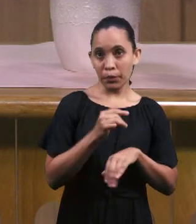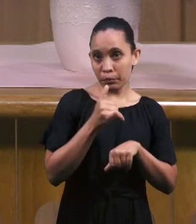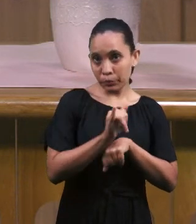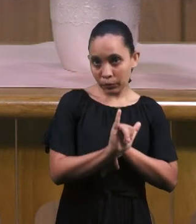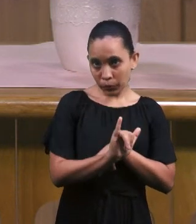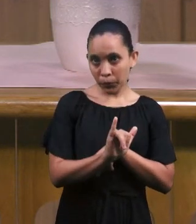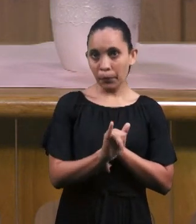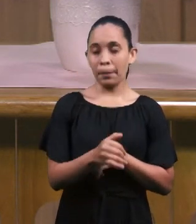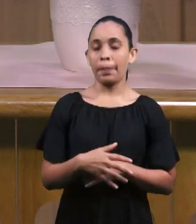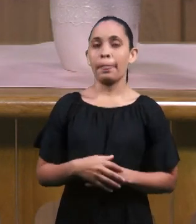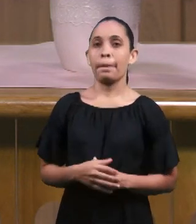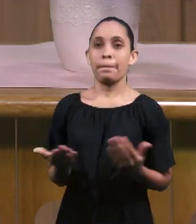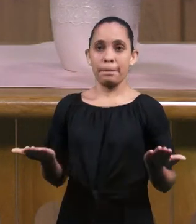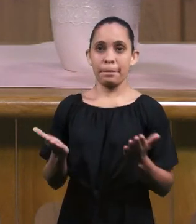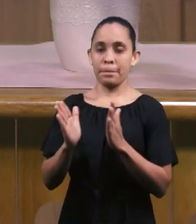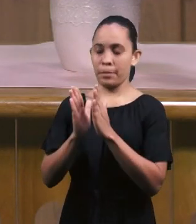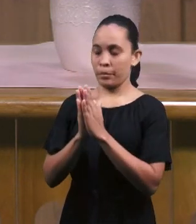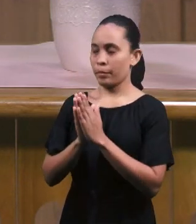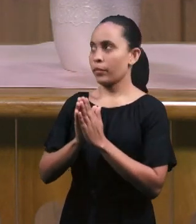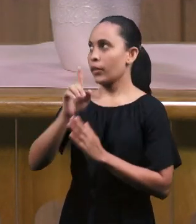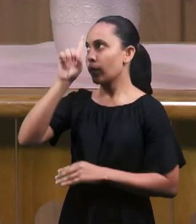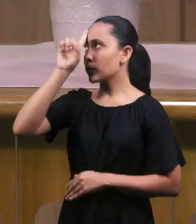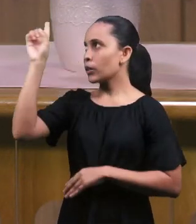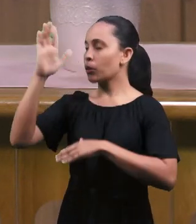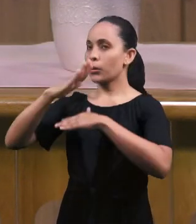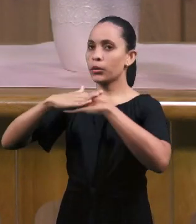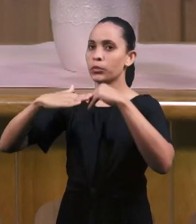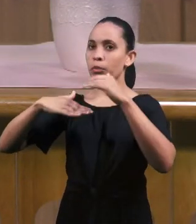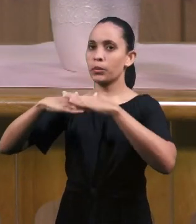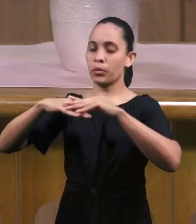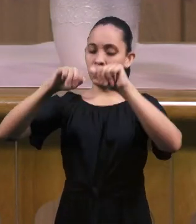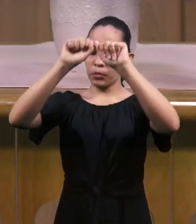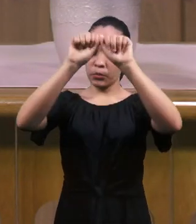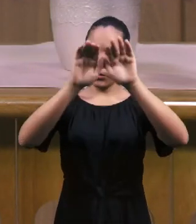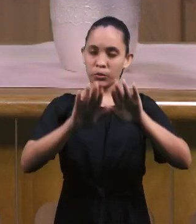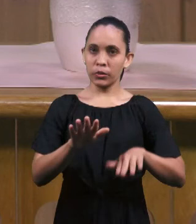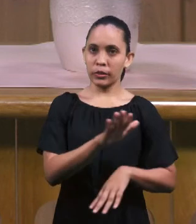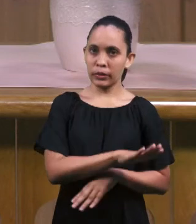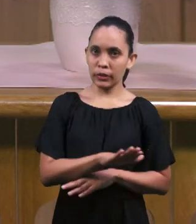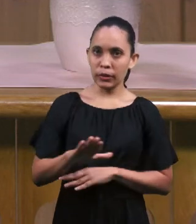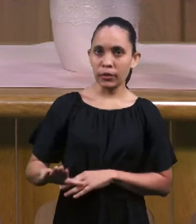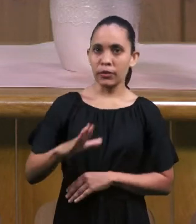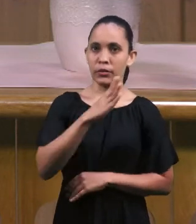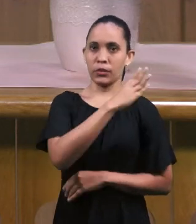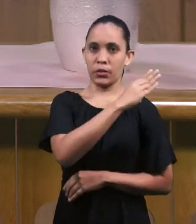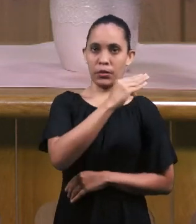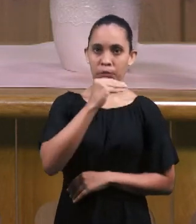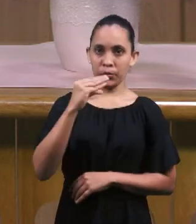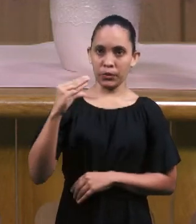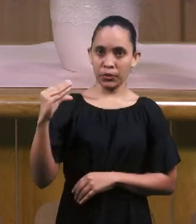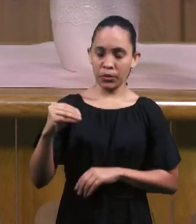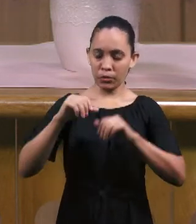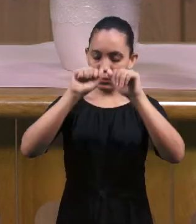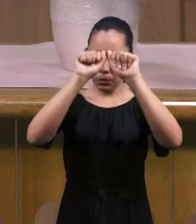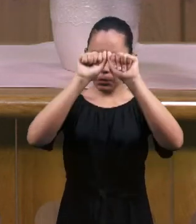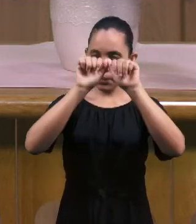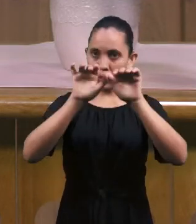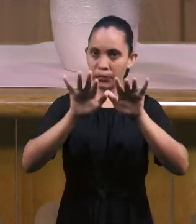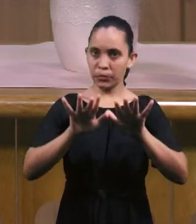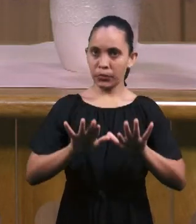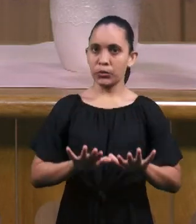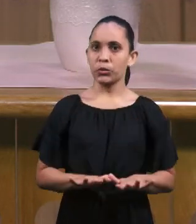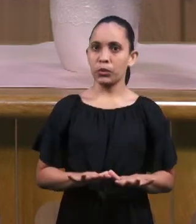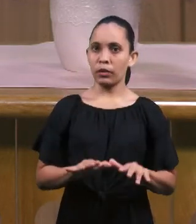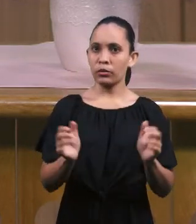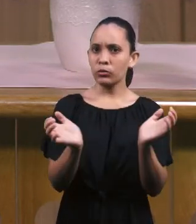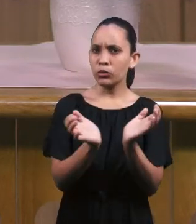puissent recevoir la prière. Nous allons prier. Seigneur, étends tes mains sur les enfants intermédiaires et adolescents, que tu puisses bénir